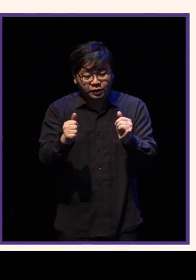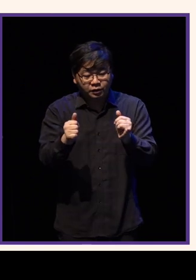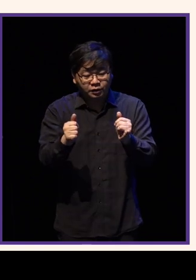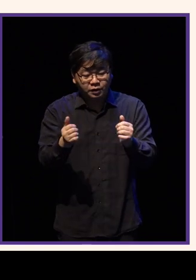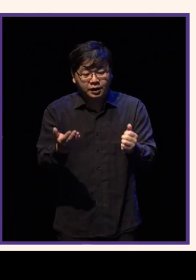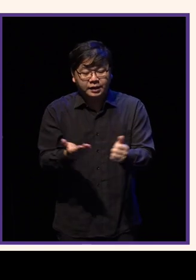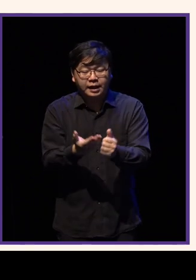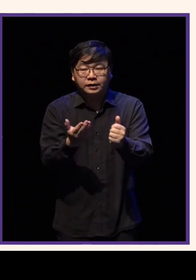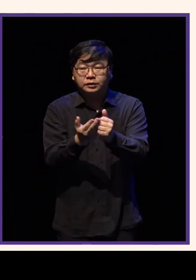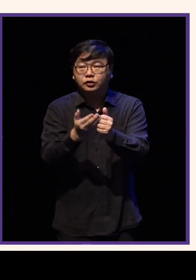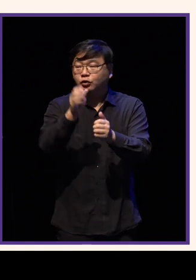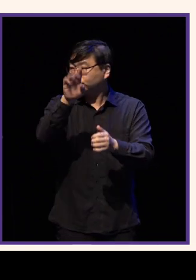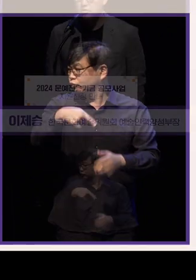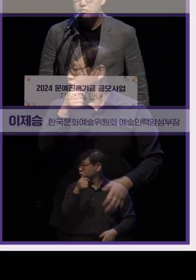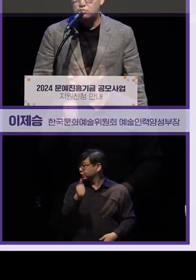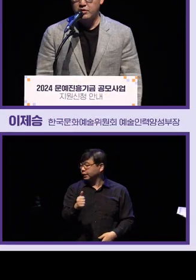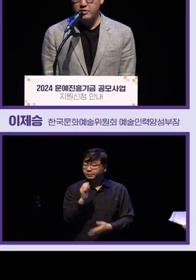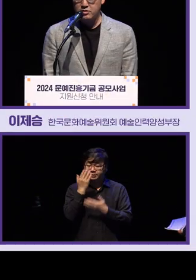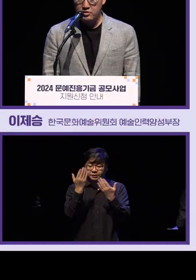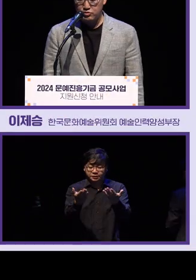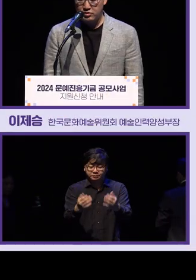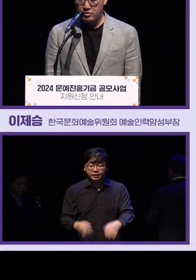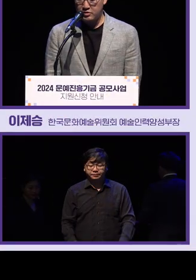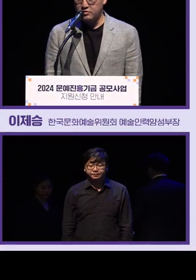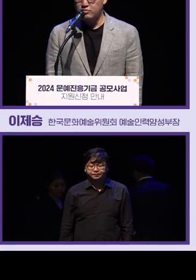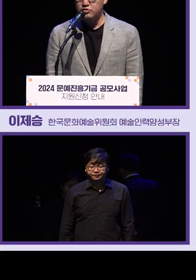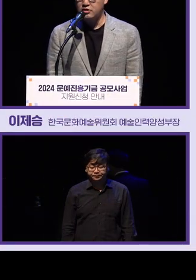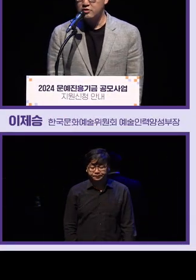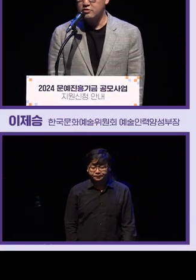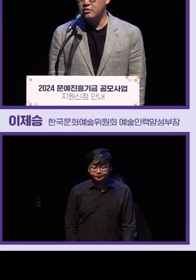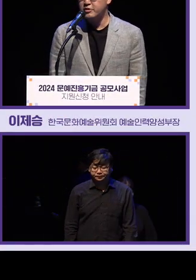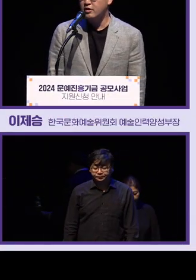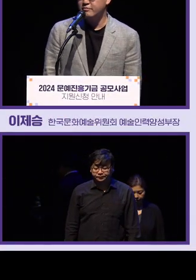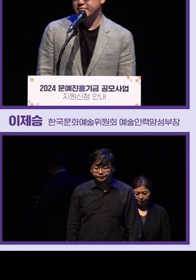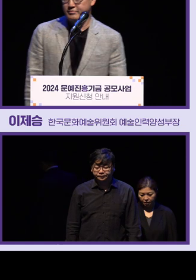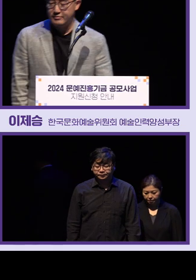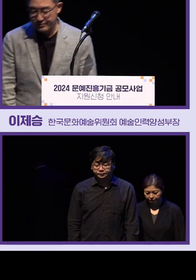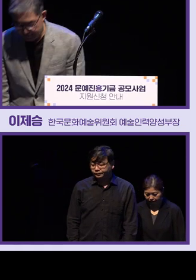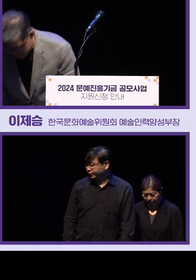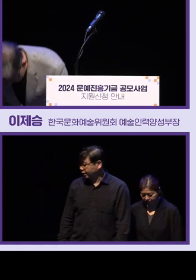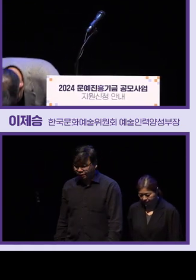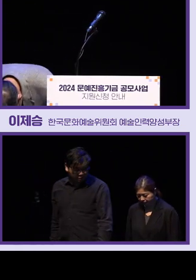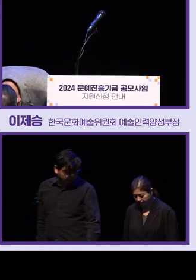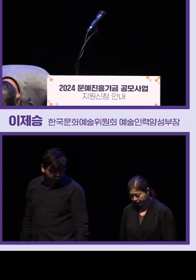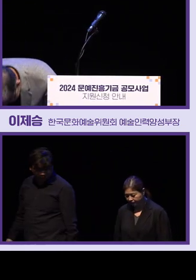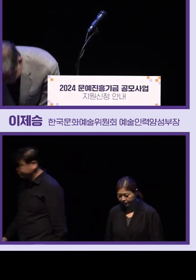설명하시겠습니다 네 소개받은 예술인력 양성부장 이재성입니다